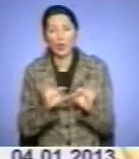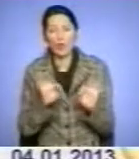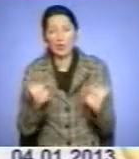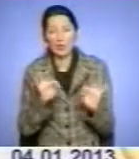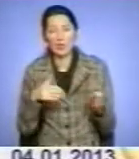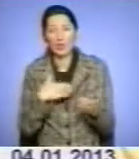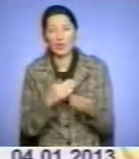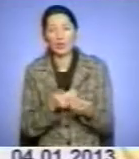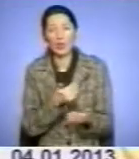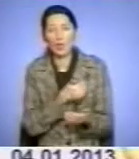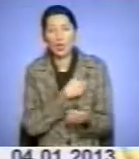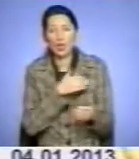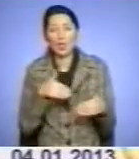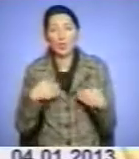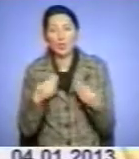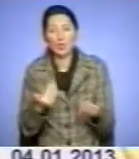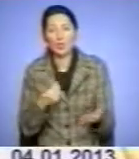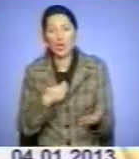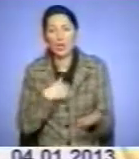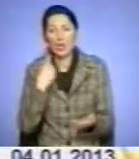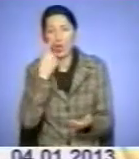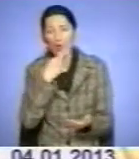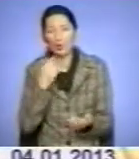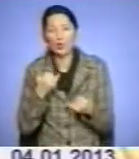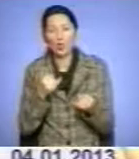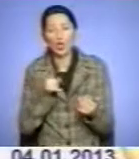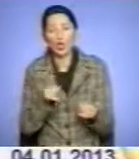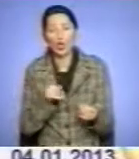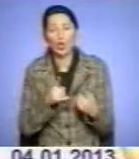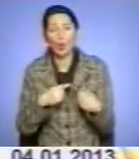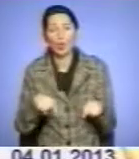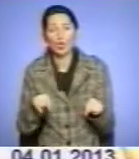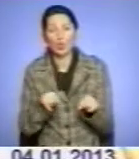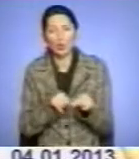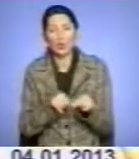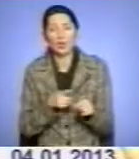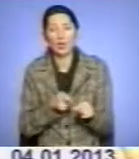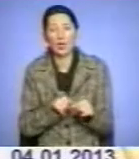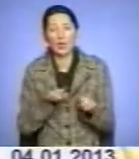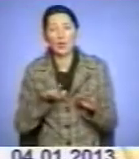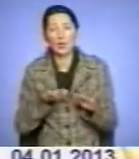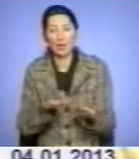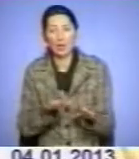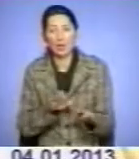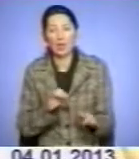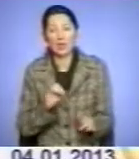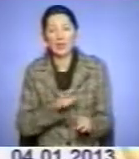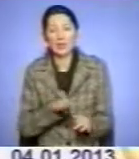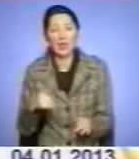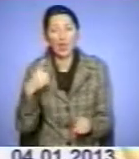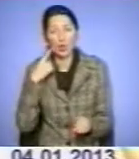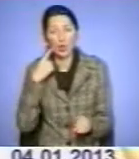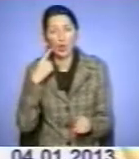свої побажання, пропозиції мені особисто для того, щоб організувати даний процес і не соромитися